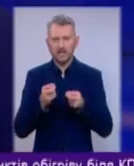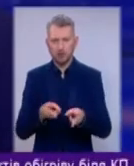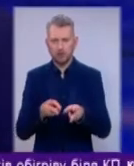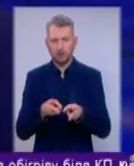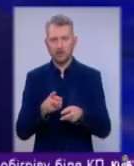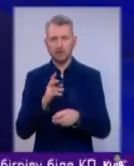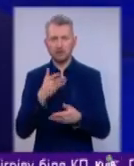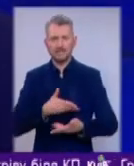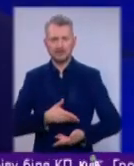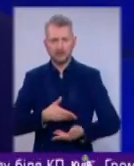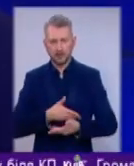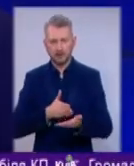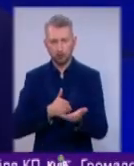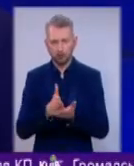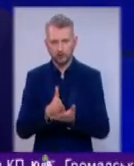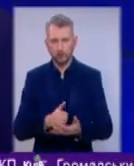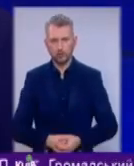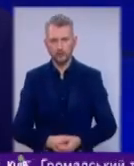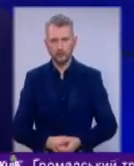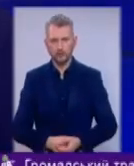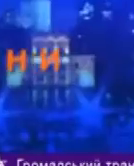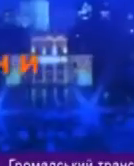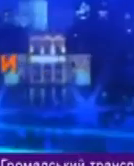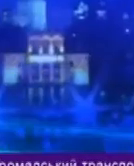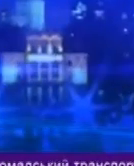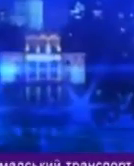через лічені секунди. Будь ласка, не перемикайте.